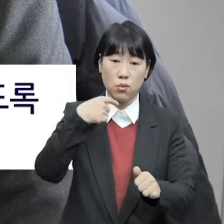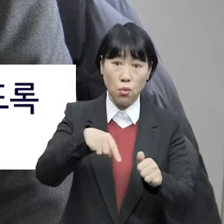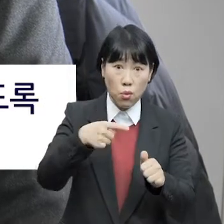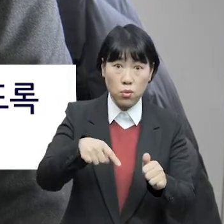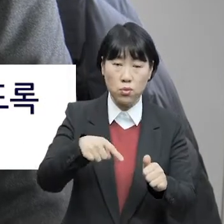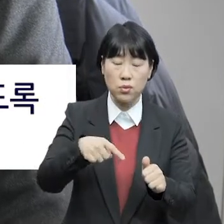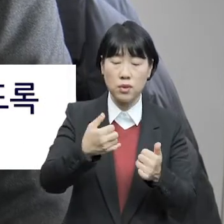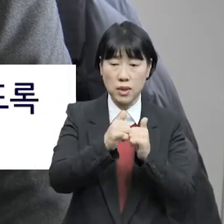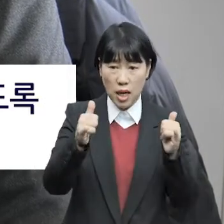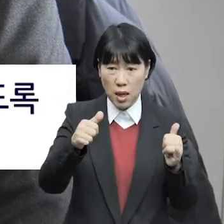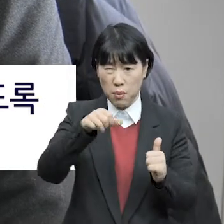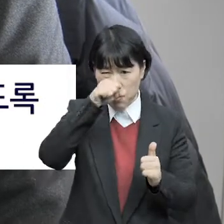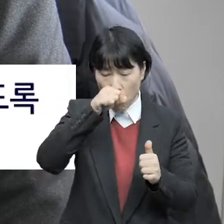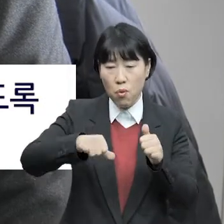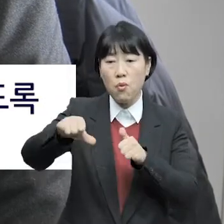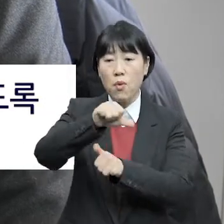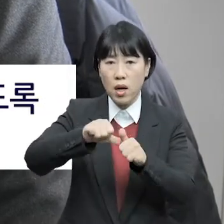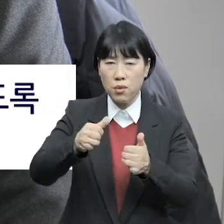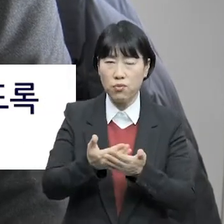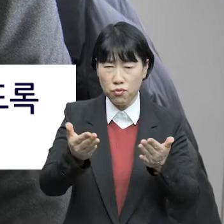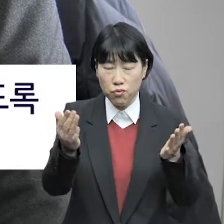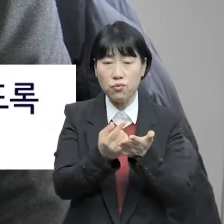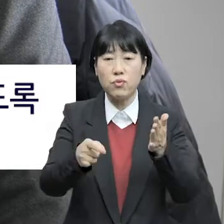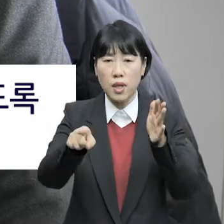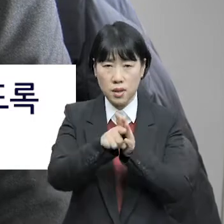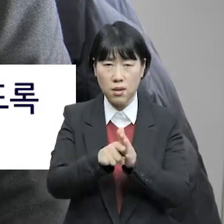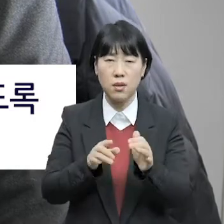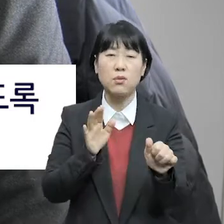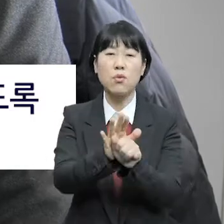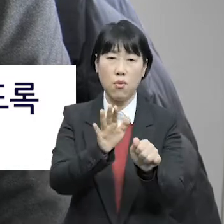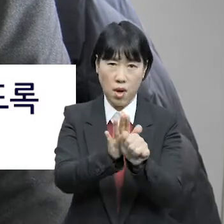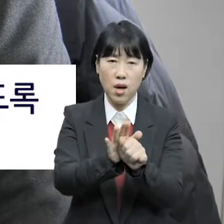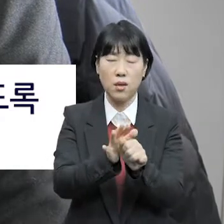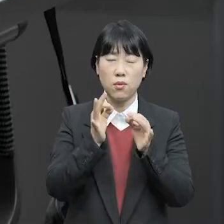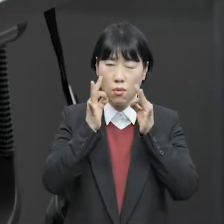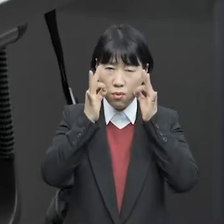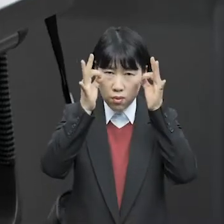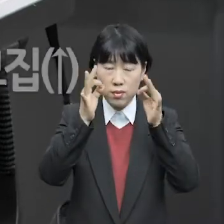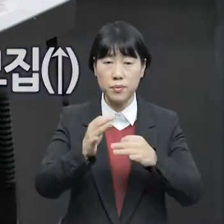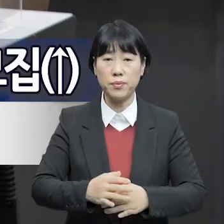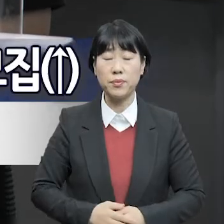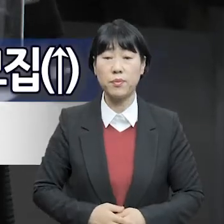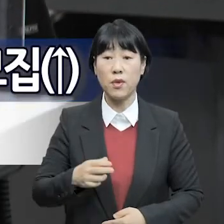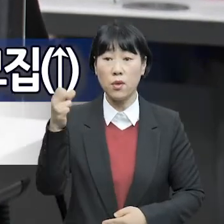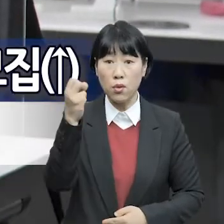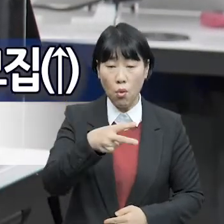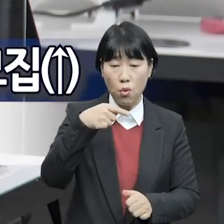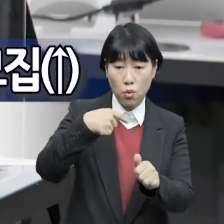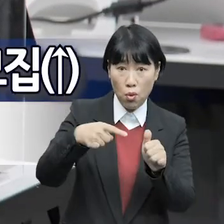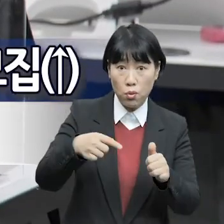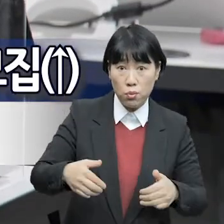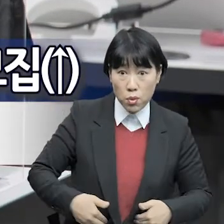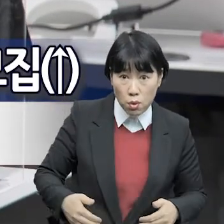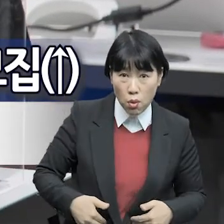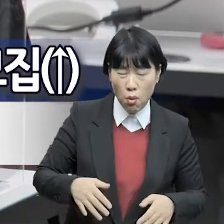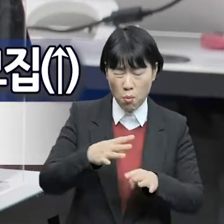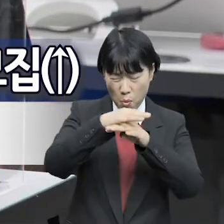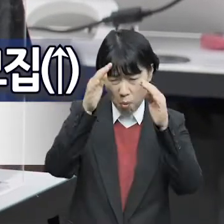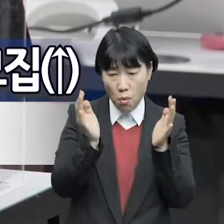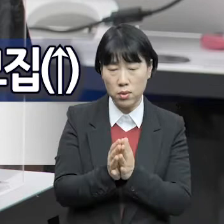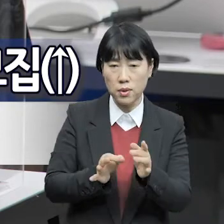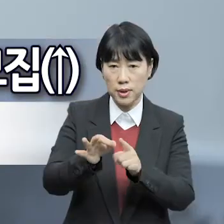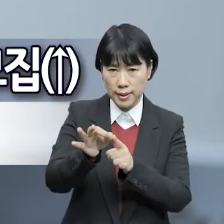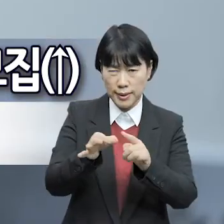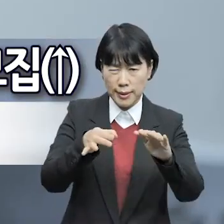교육생들에게 뛰어난 교육 환경을 제공할 수 있도록 아낌없이 뒷받침하겠습니다. 아울러 교육에 소요되는 모든